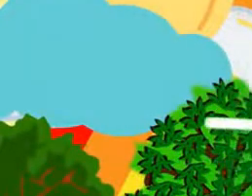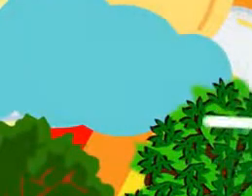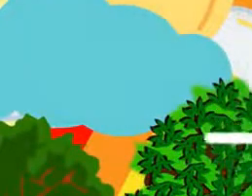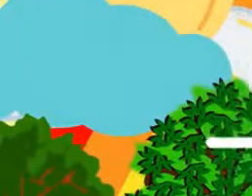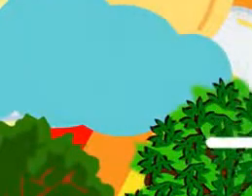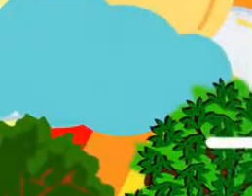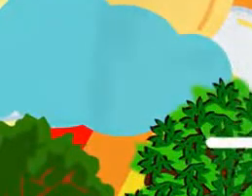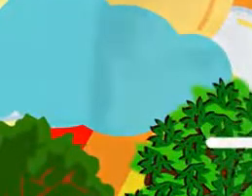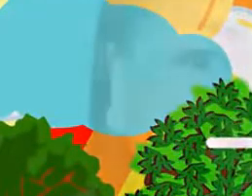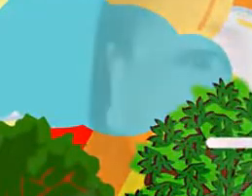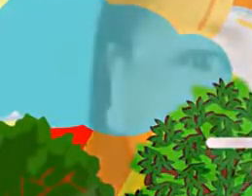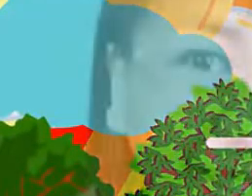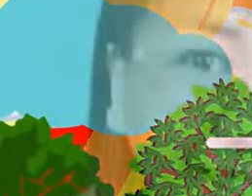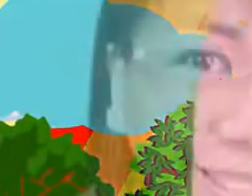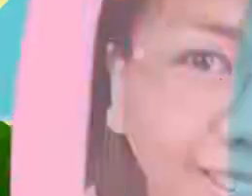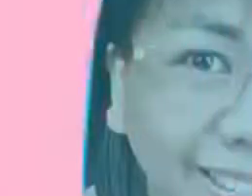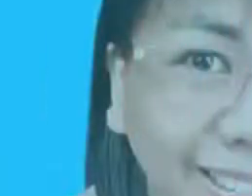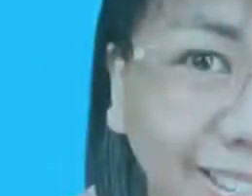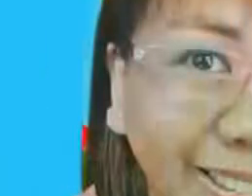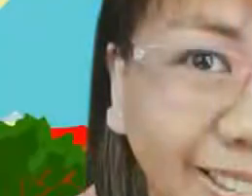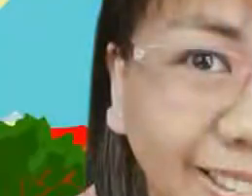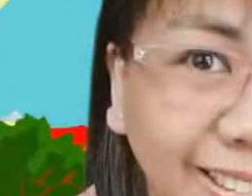We'll be